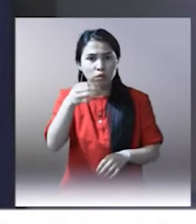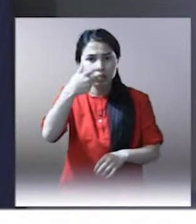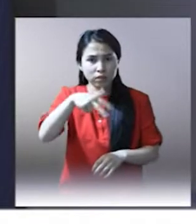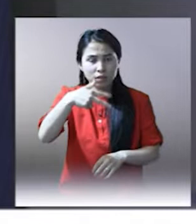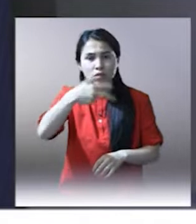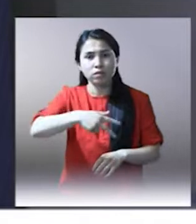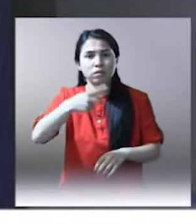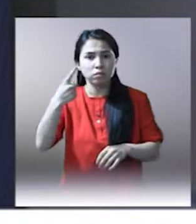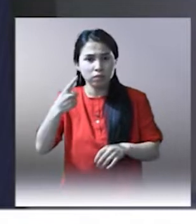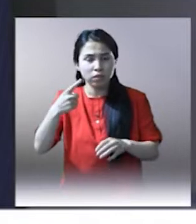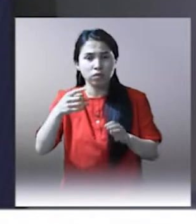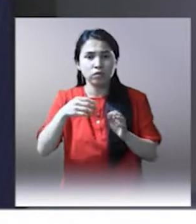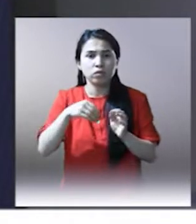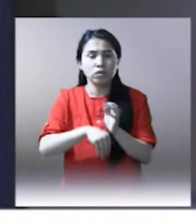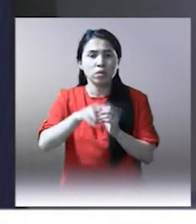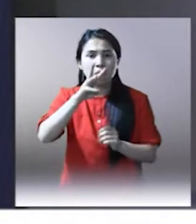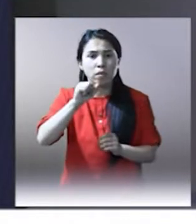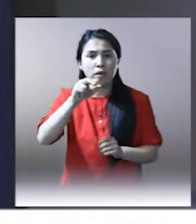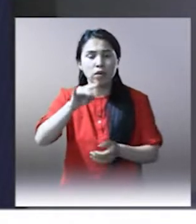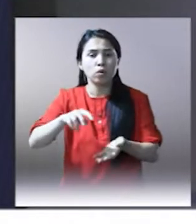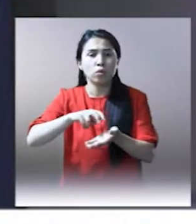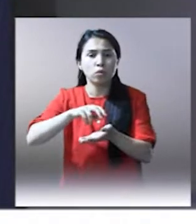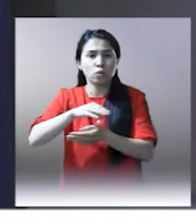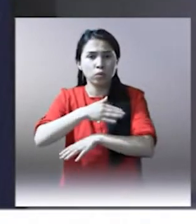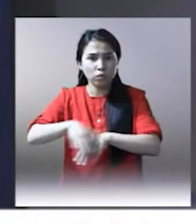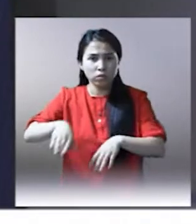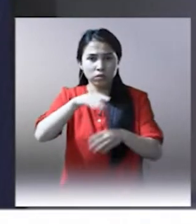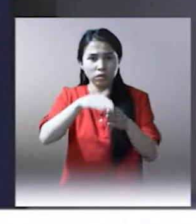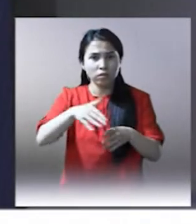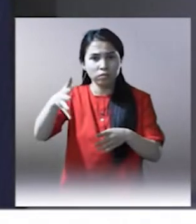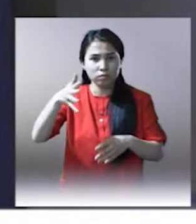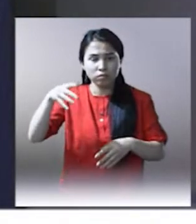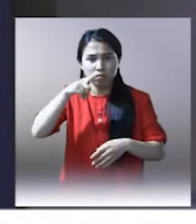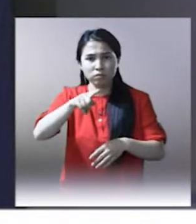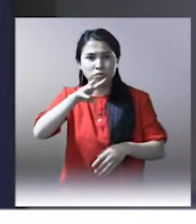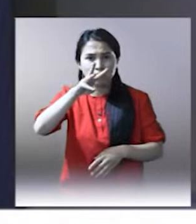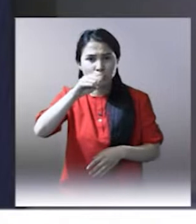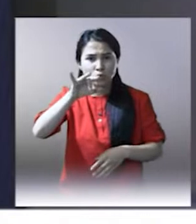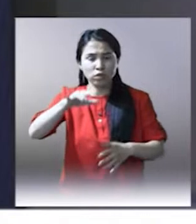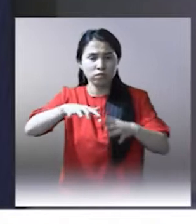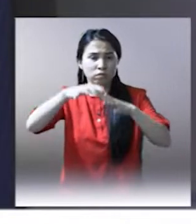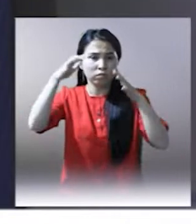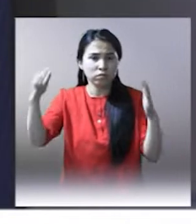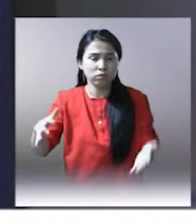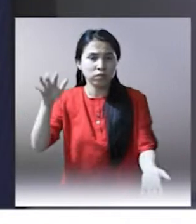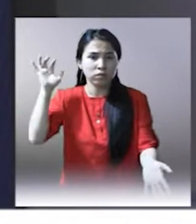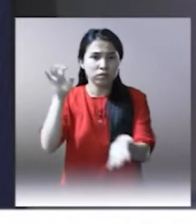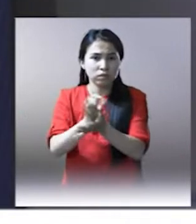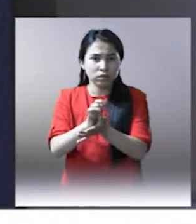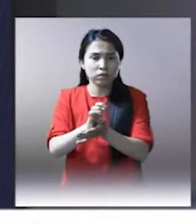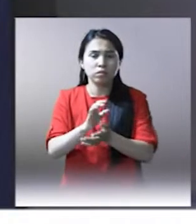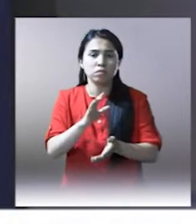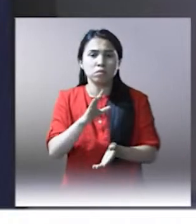30-ші 31-ші және Махарт көшесіндегі көпқабатты тұрғын үйлердің аулаларында қоқыс алаңдарының айналасы шашылып